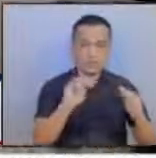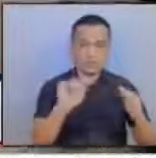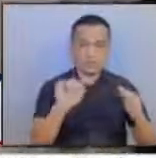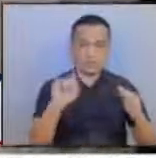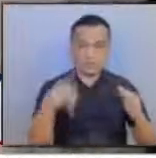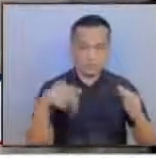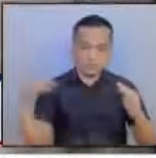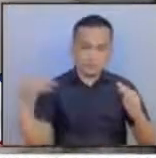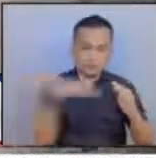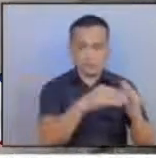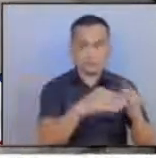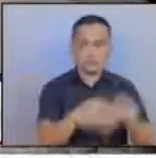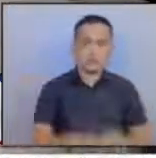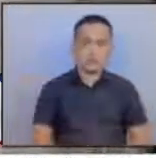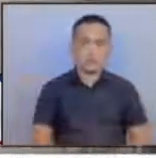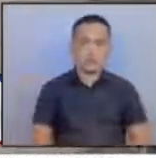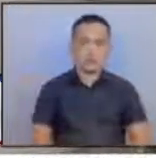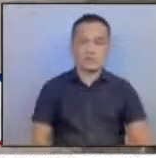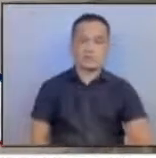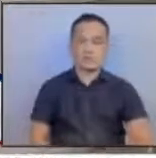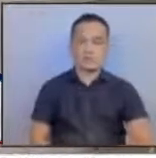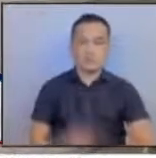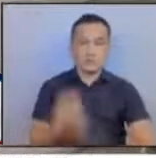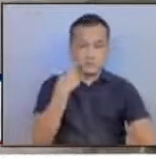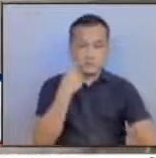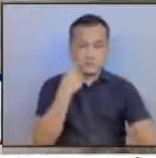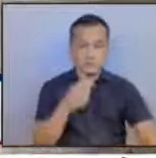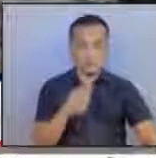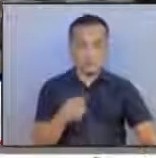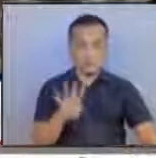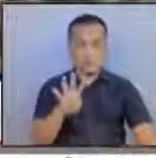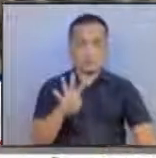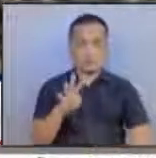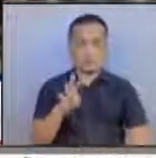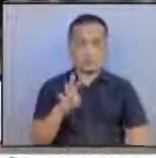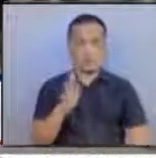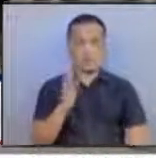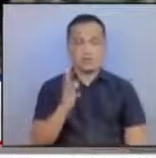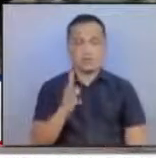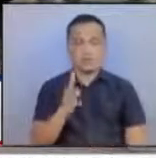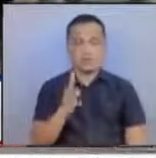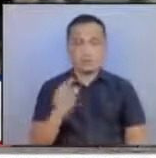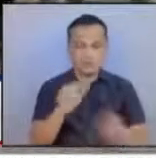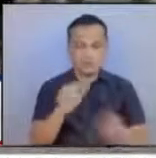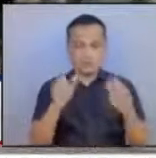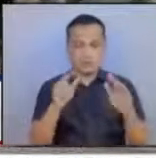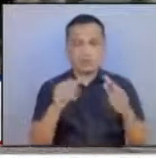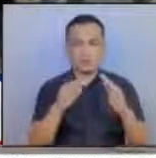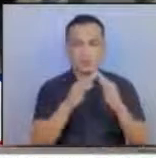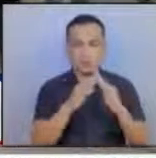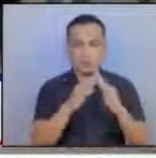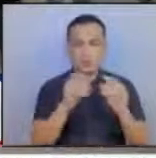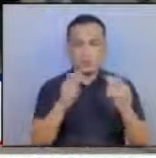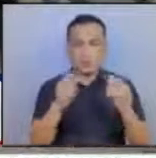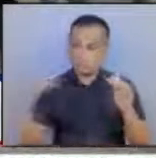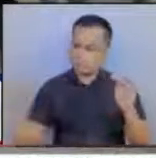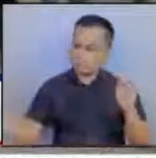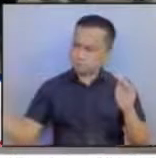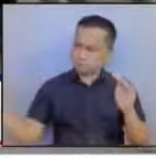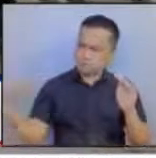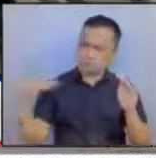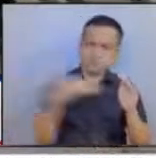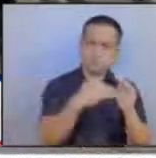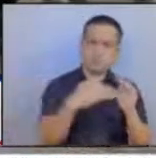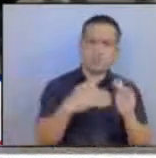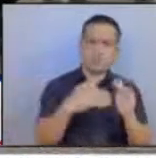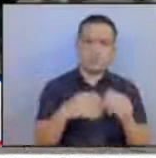Ayon sa may-ari ng junk shop, kanina alas 4:40 ng umaga ay nagulat na lamang siya ng may biglang paparating na truck matapos siyang buksan ng